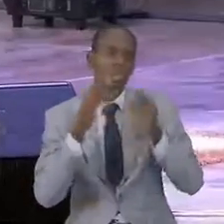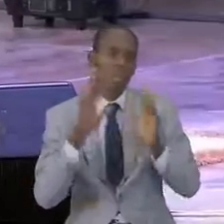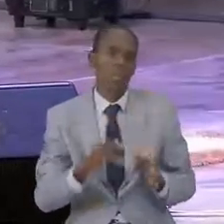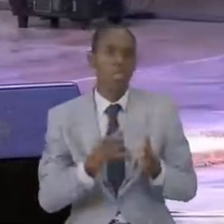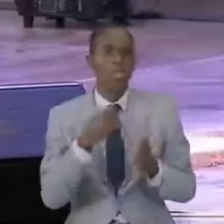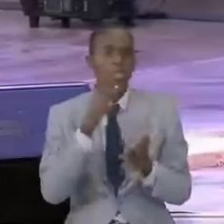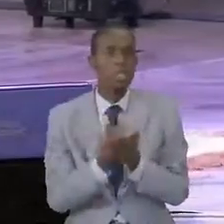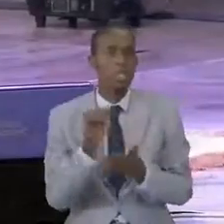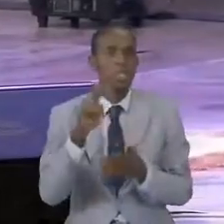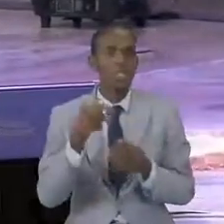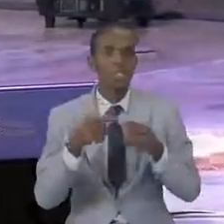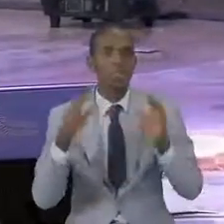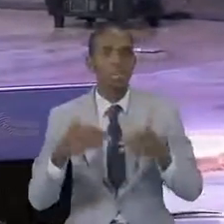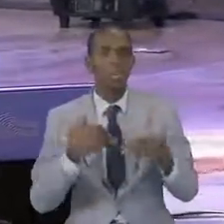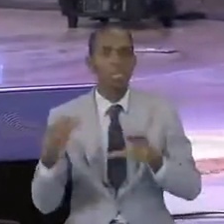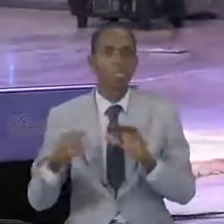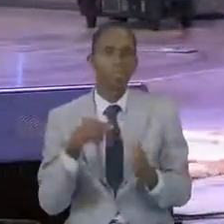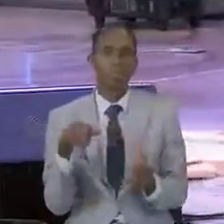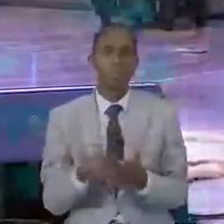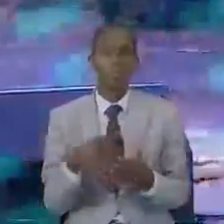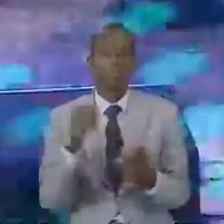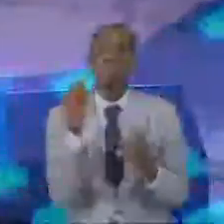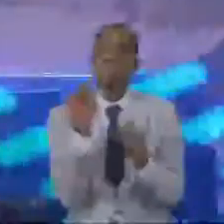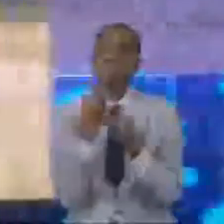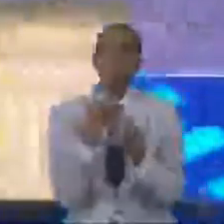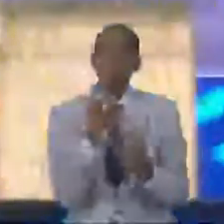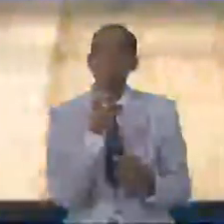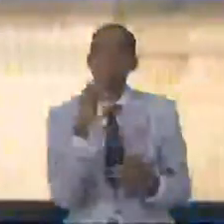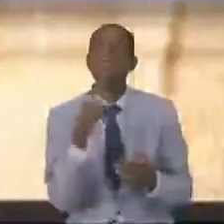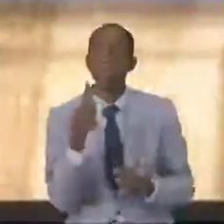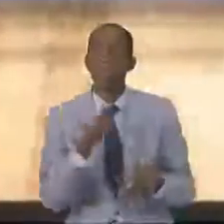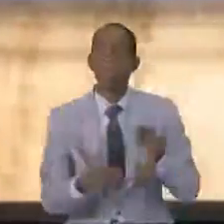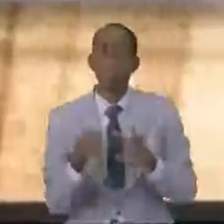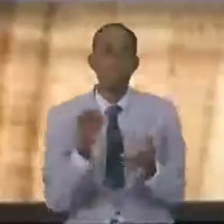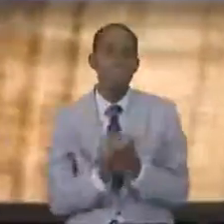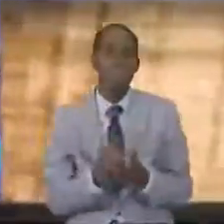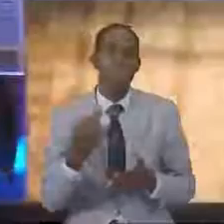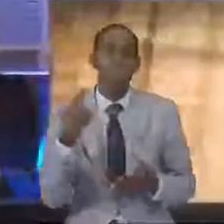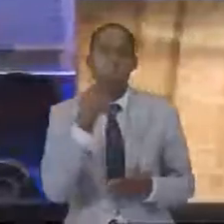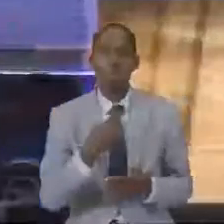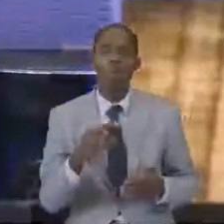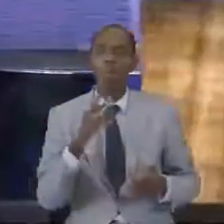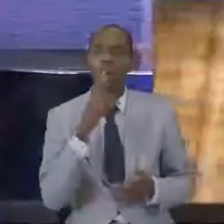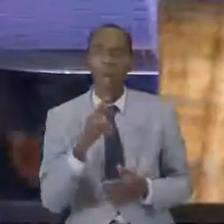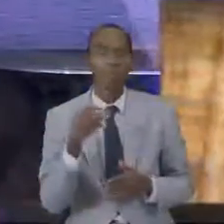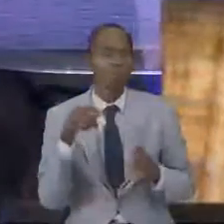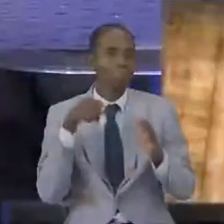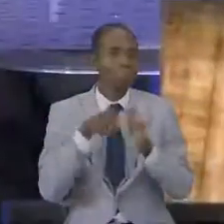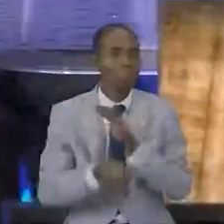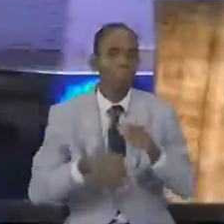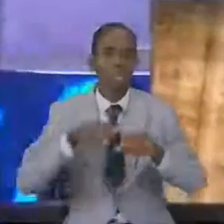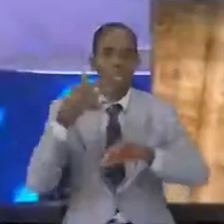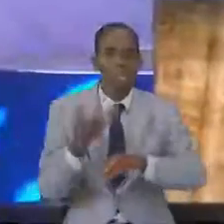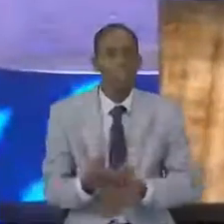c'est un ennemi qui a fait cela le point est le suivant ceux-là qui sont flétries de cœur friterie dans leur